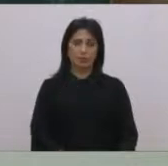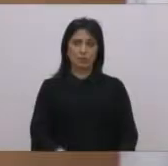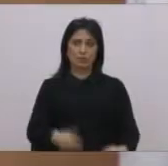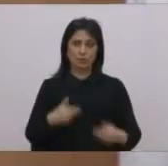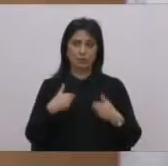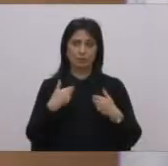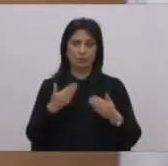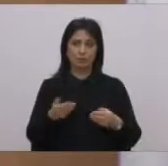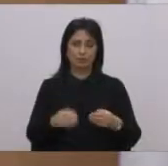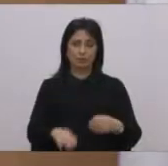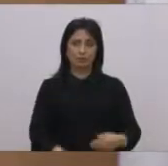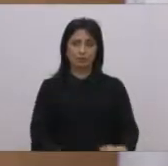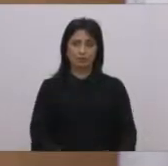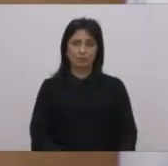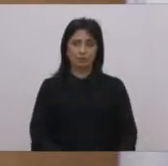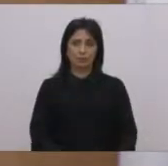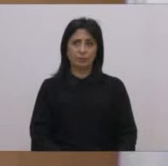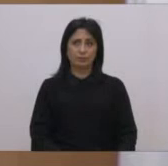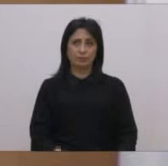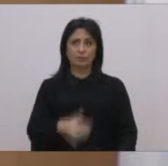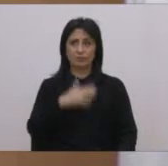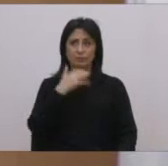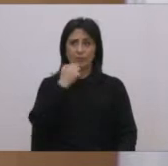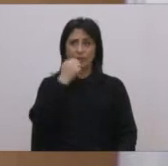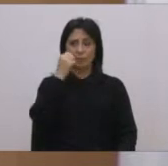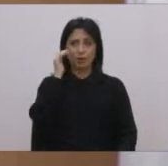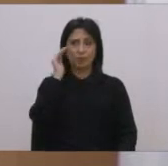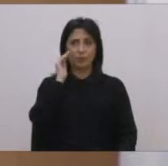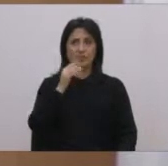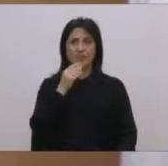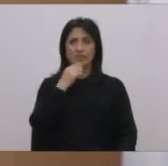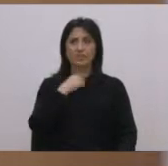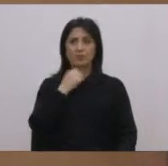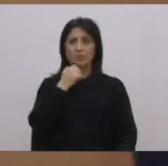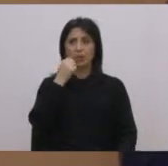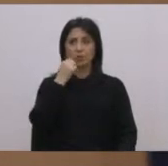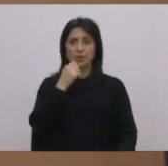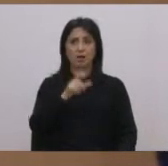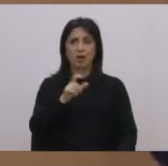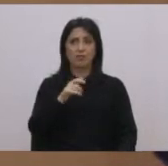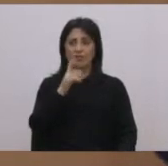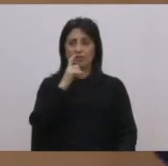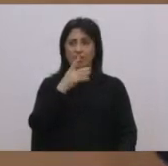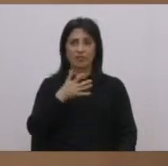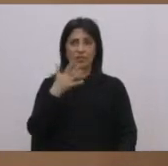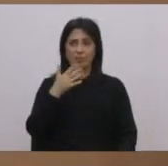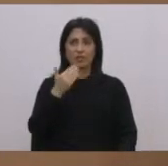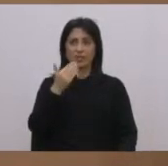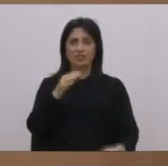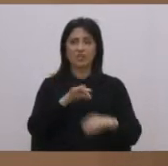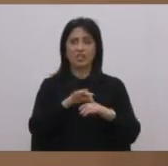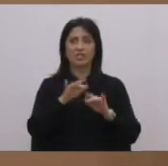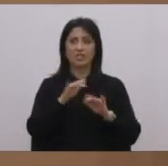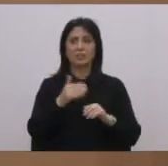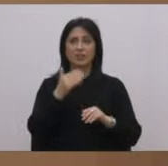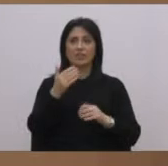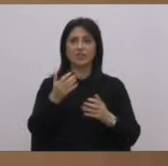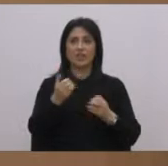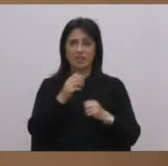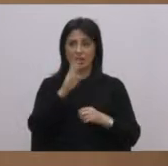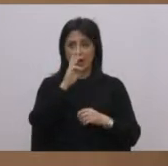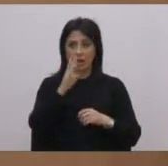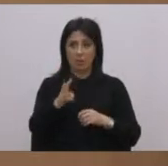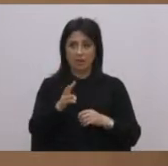Mugesan David, ძალიან ბევრი მადლობა მოვისმინეთ და რისთვის გიხდიან ეს ხალხი მადლობას ვერ ხვდებით. თქვენი გაწეული საქმიანობას თქვენ იღებთ